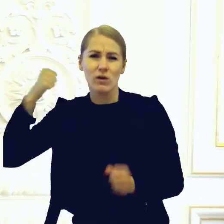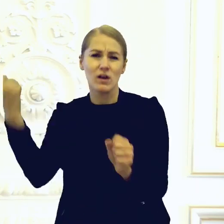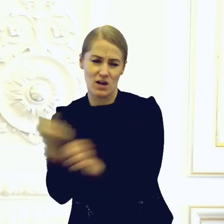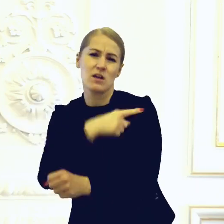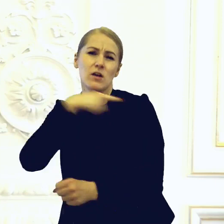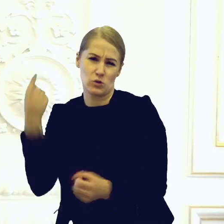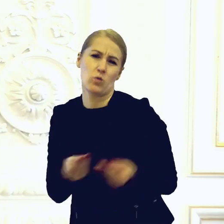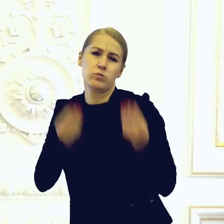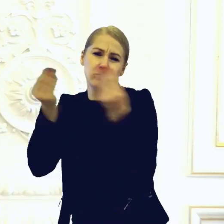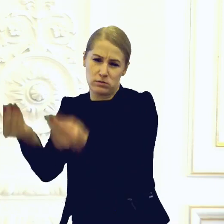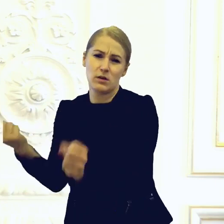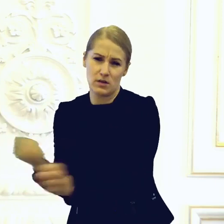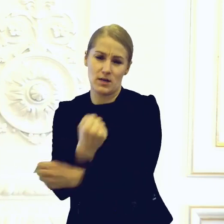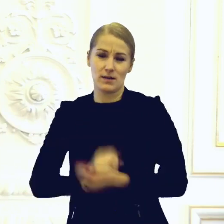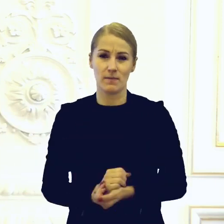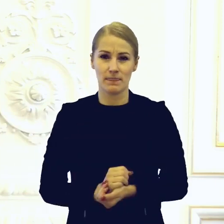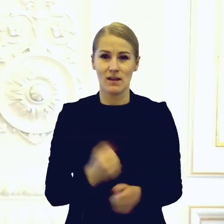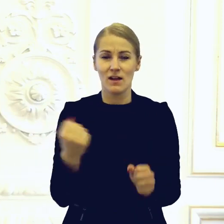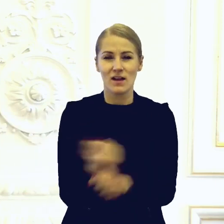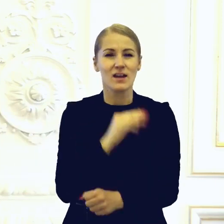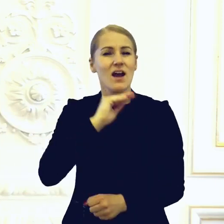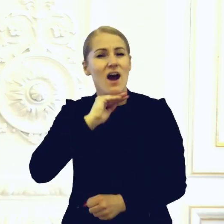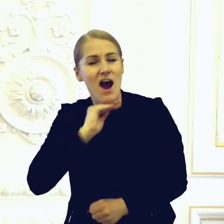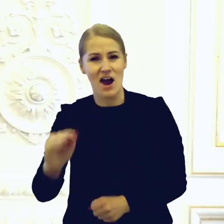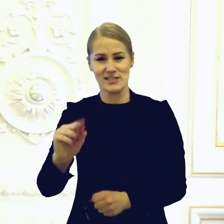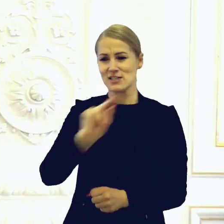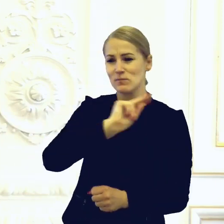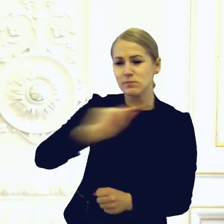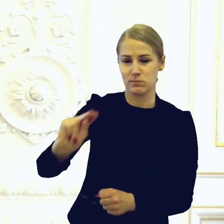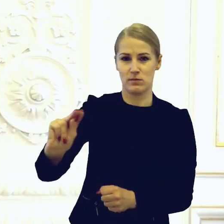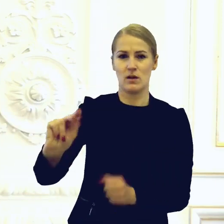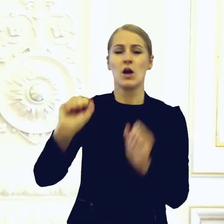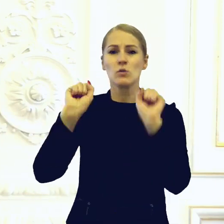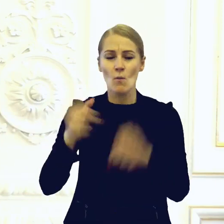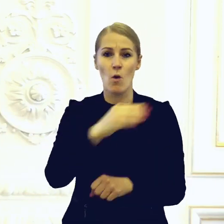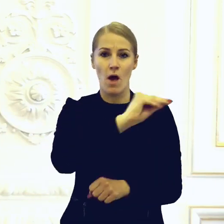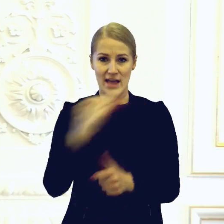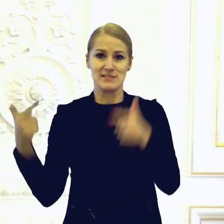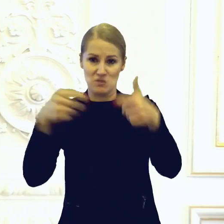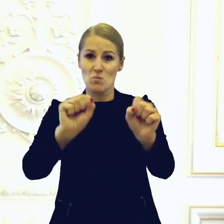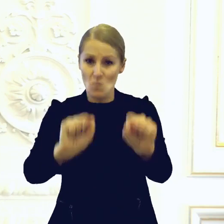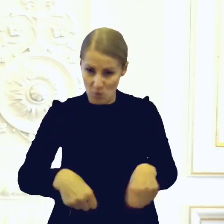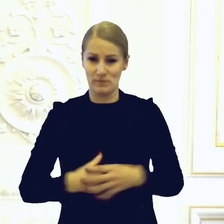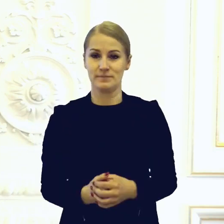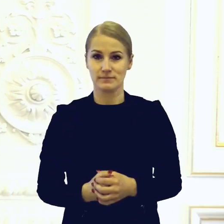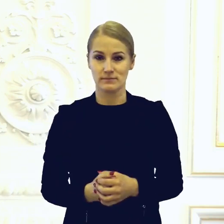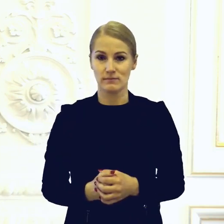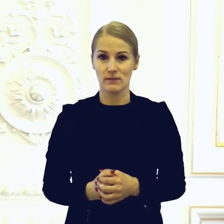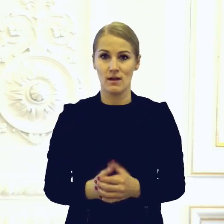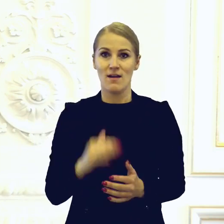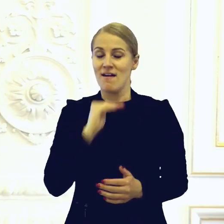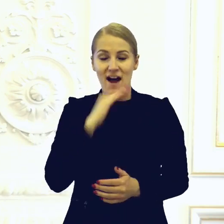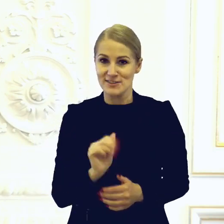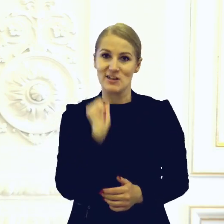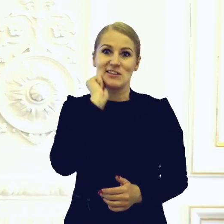Ir Ukrainai reikia labai aiškio žinutės apie kandidato statusą. Tai jokių būdų nereiškia, kad Ukraina jau rytoj